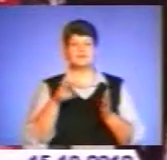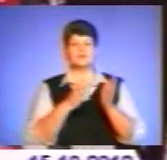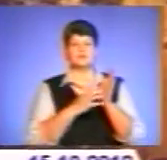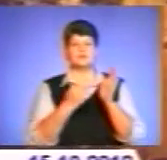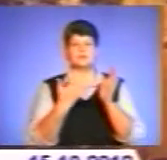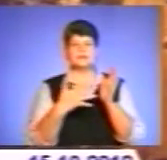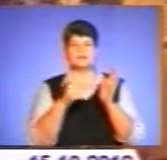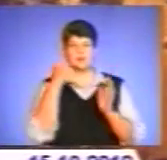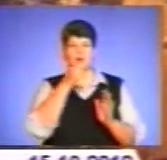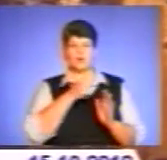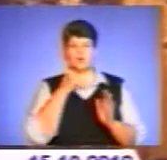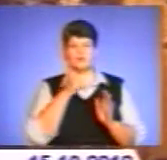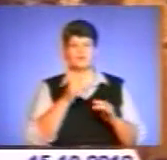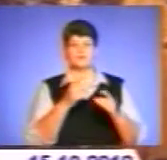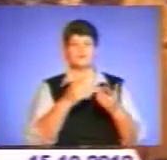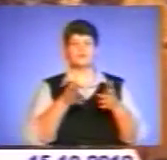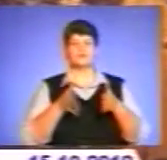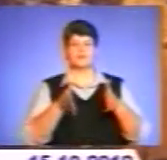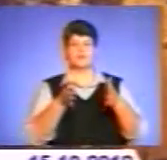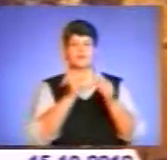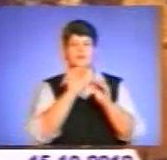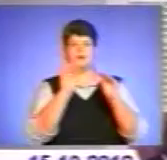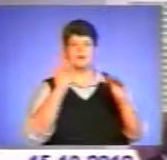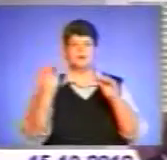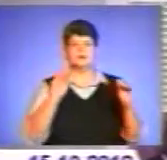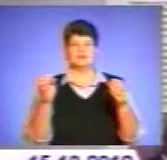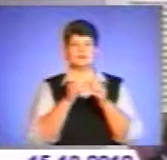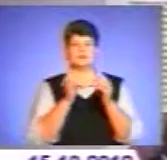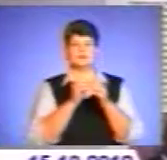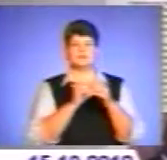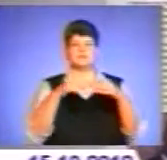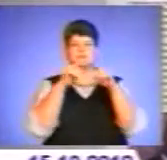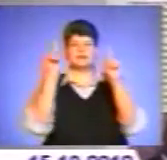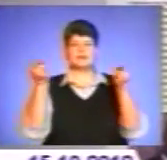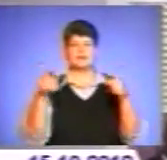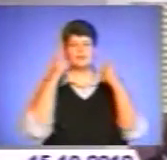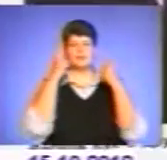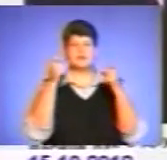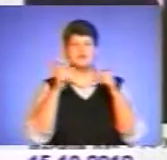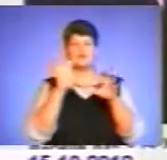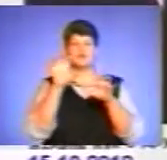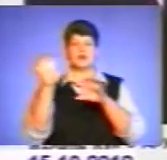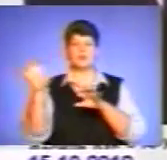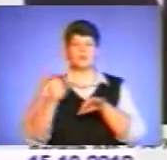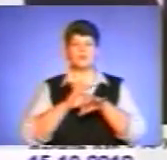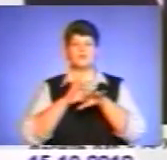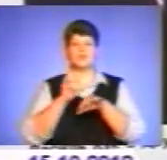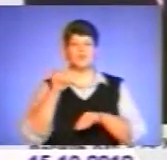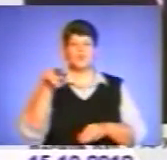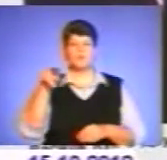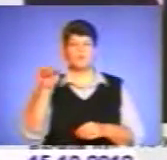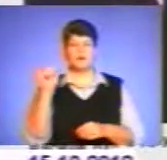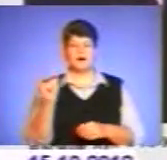1920-1950-х років». У холі розмістили близько десятка стендів з інформацією та фотографіями провідників УПА. Зокрема, в